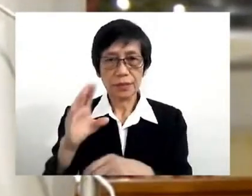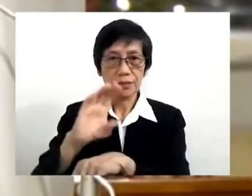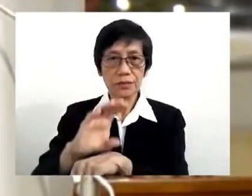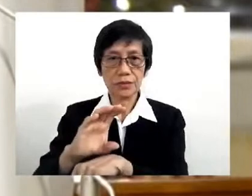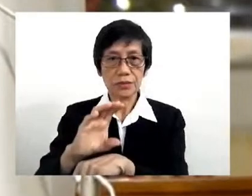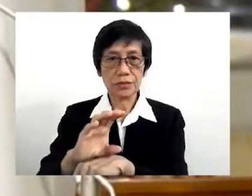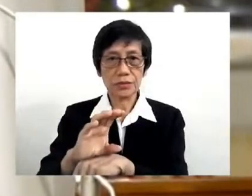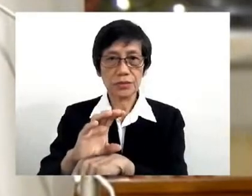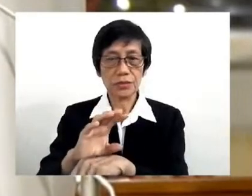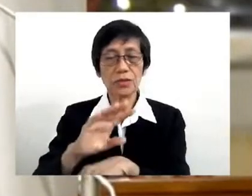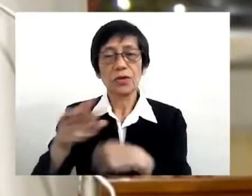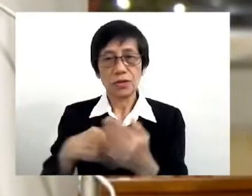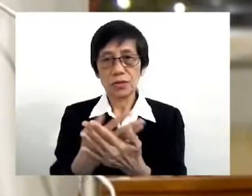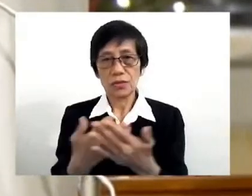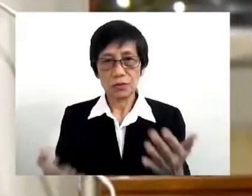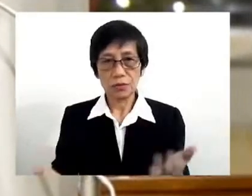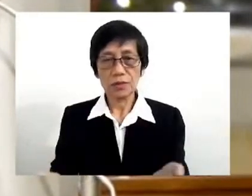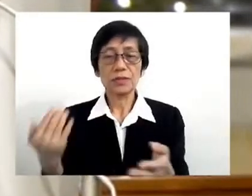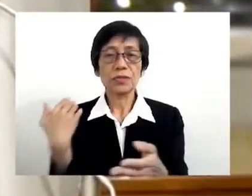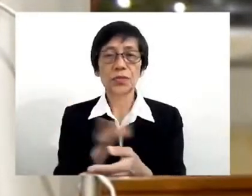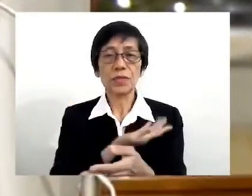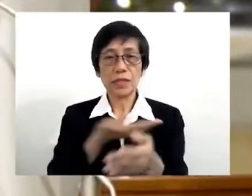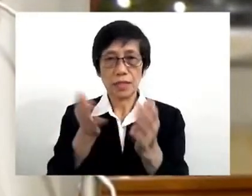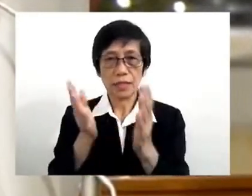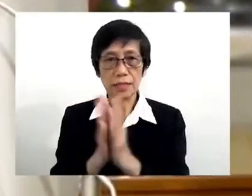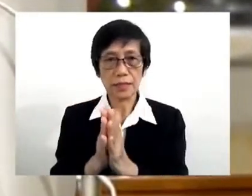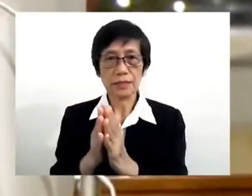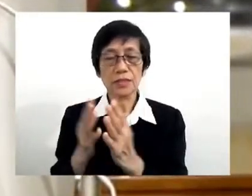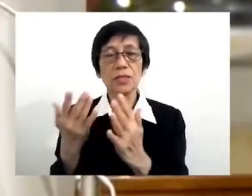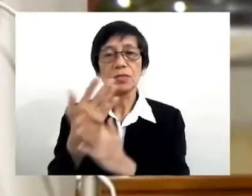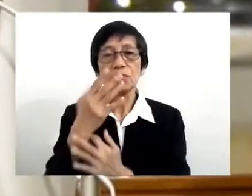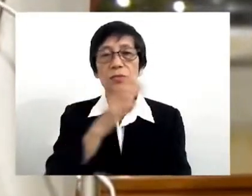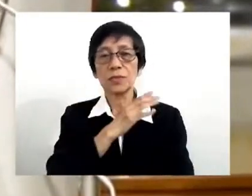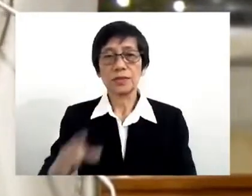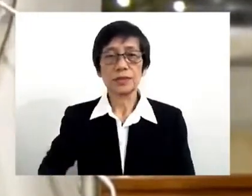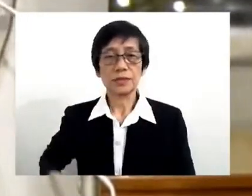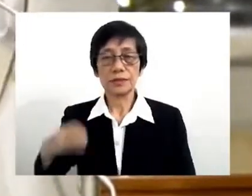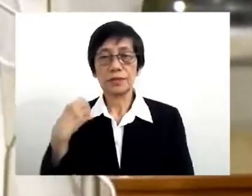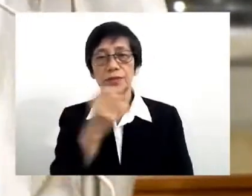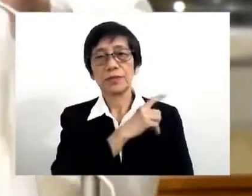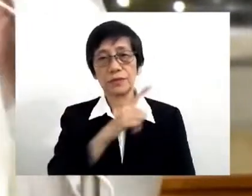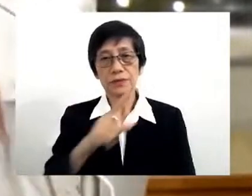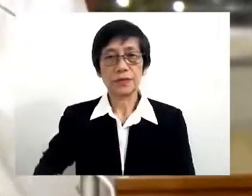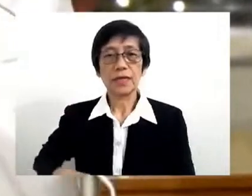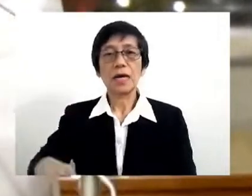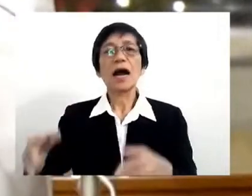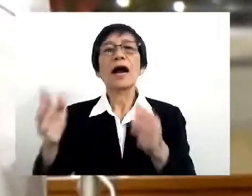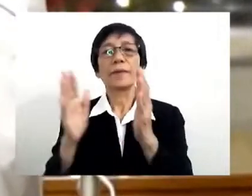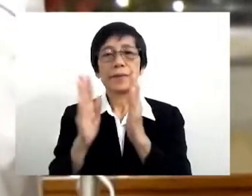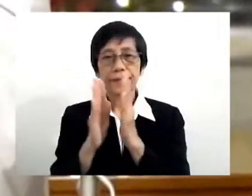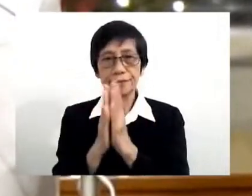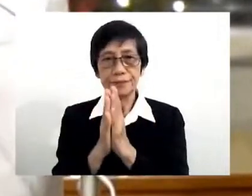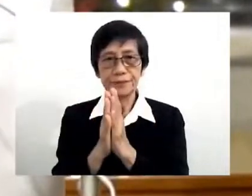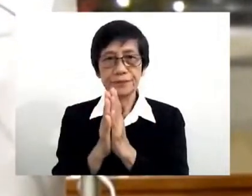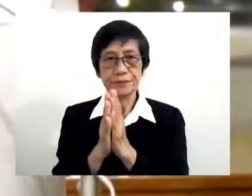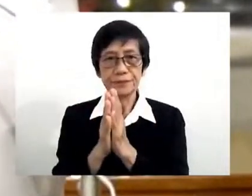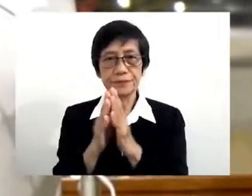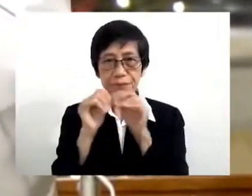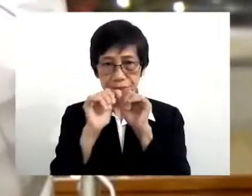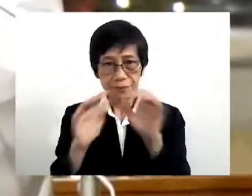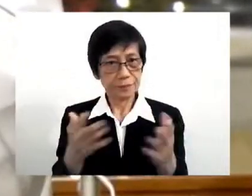ito'y hinihiling natin sa pamamagitan ni Kristong aming Panginoon. Amen. At pagpalain kayong lahat